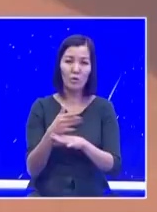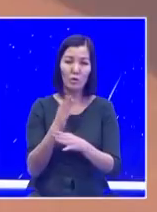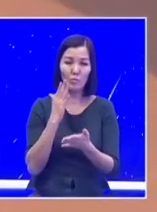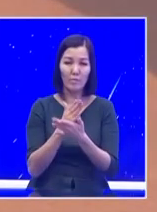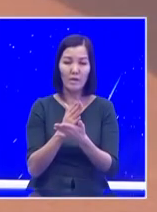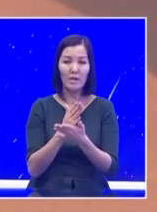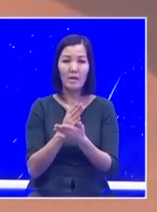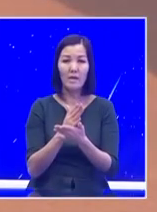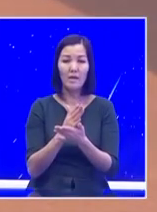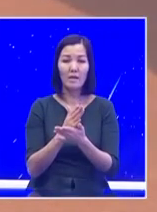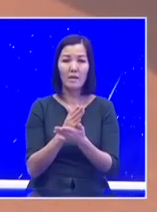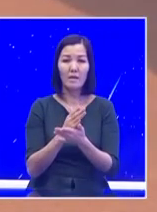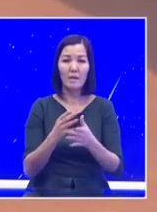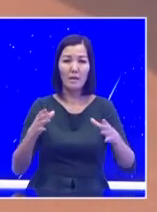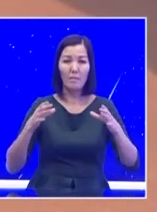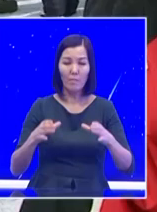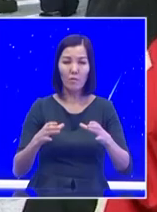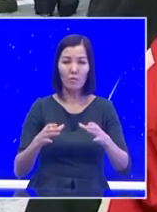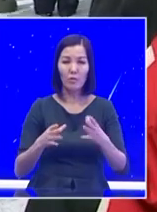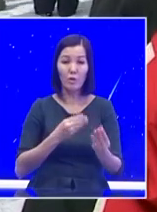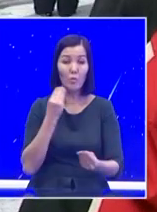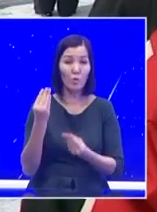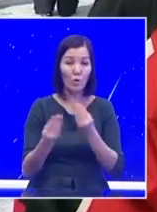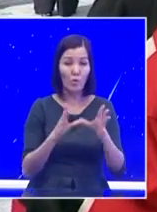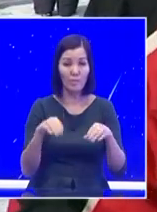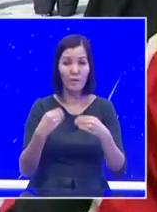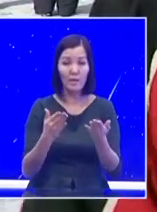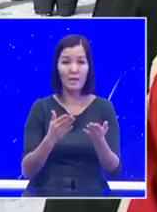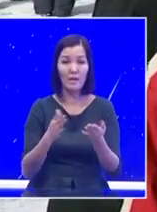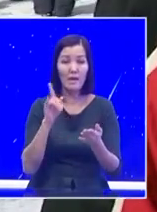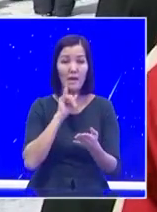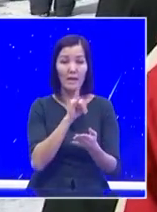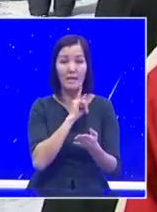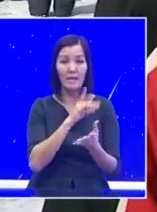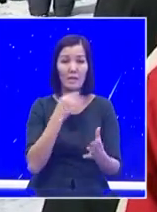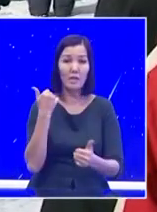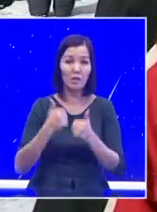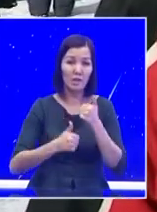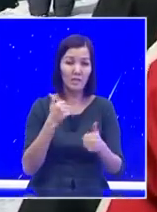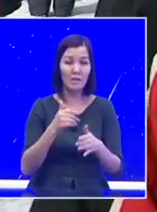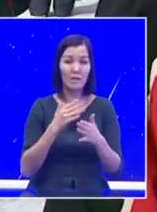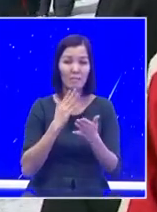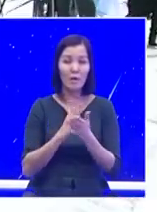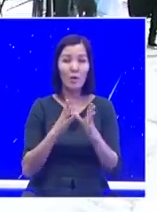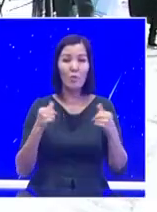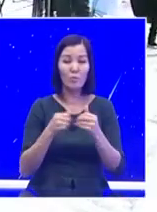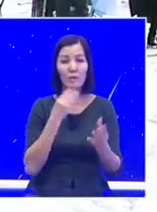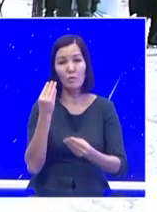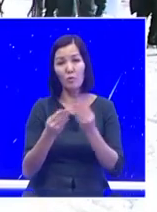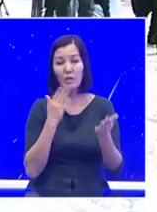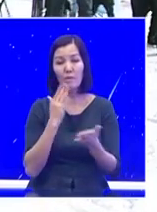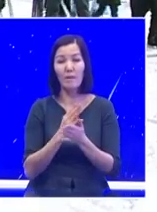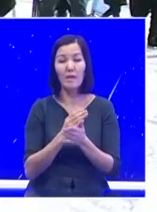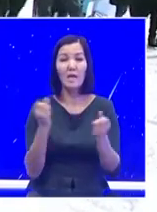жаңағы арнайы балондар қойдық, сырғанап ойнасын деп, әйел адамдарға арналған жарыстарда қойып жатырмыз, отбасылық ойындар.